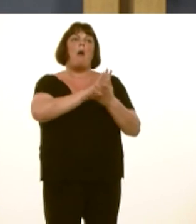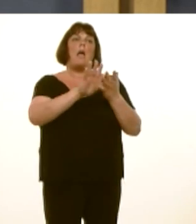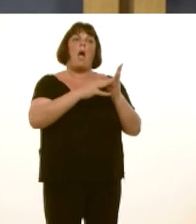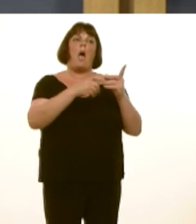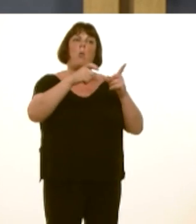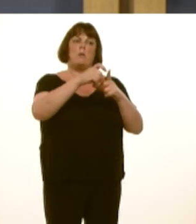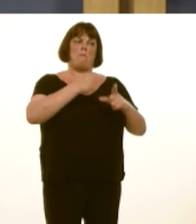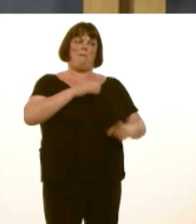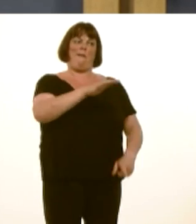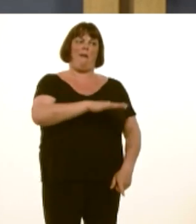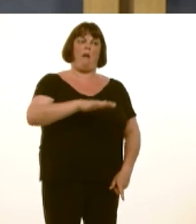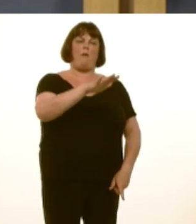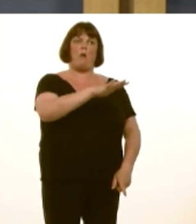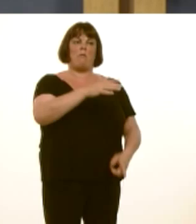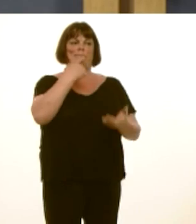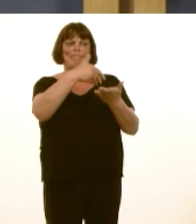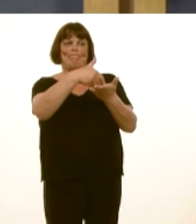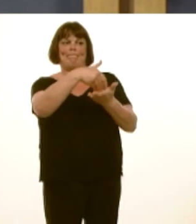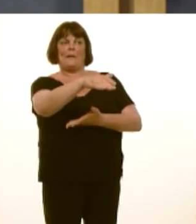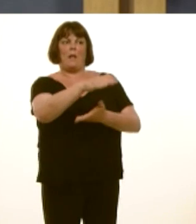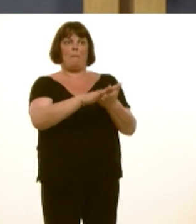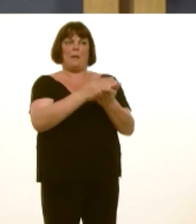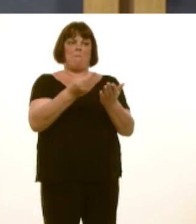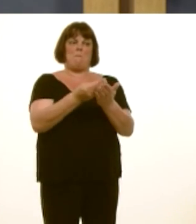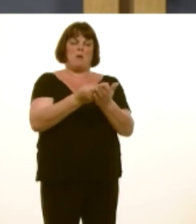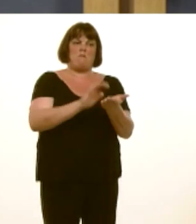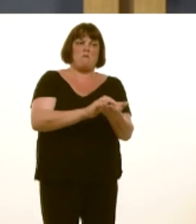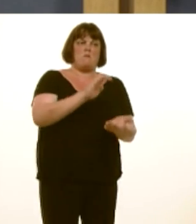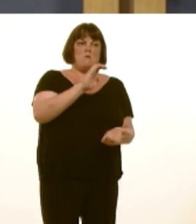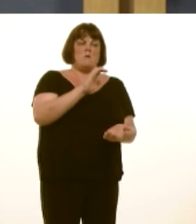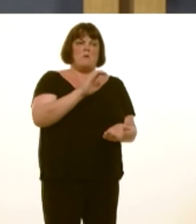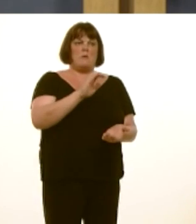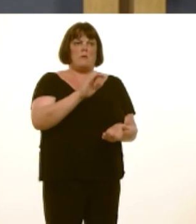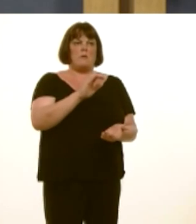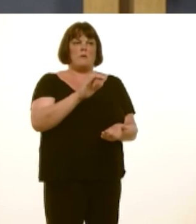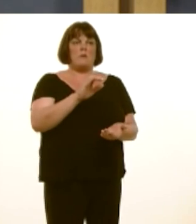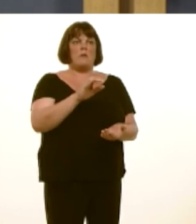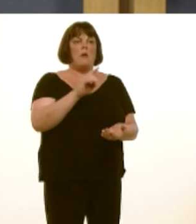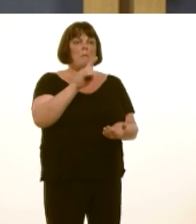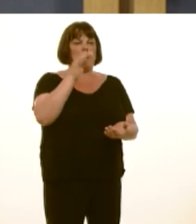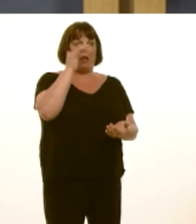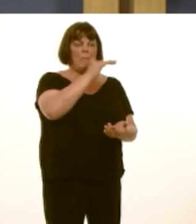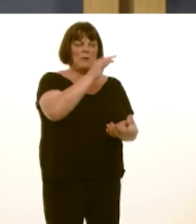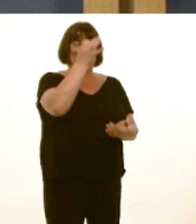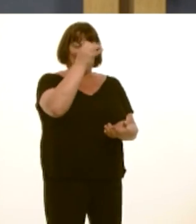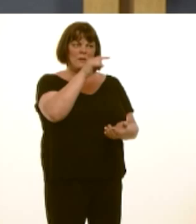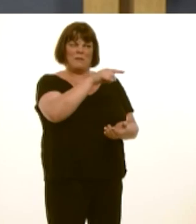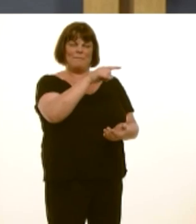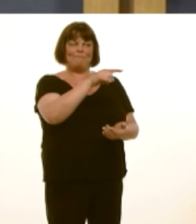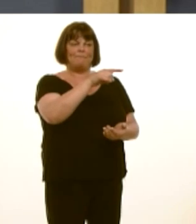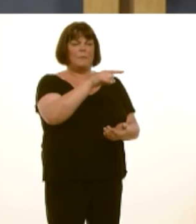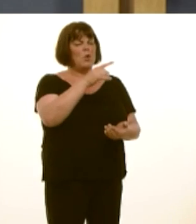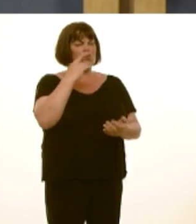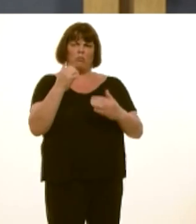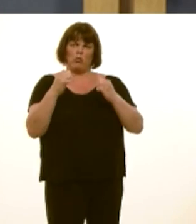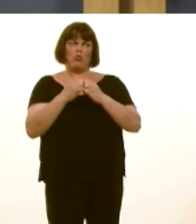Gar. Ydych chi'n cytuno y fi bod rhaid cael prawf diddordeb cyhoedd ac ymgyhoriad llawn cyn bod unrhyw